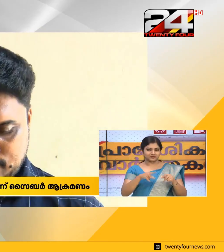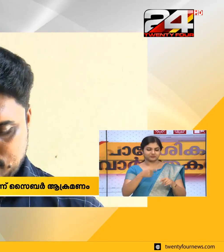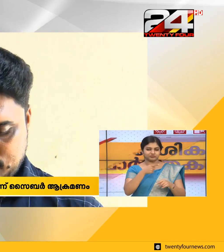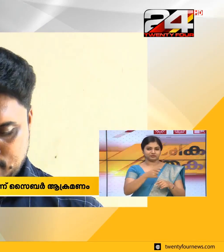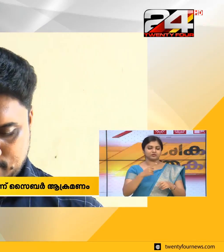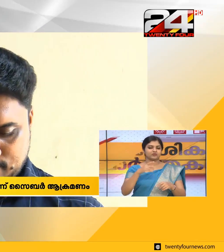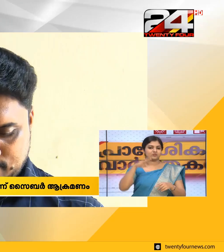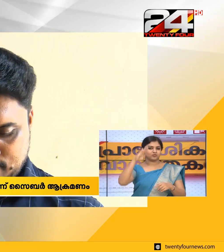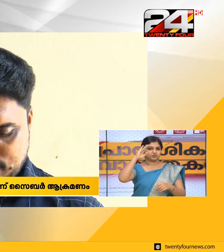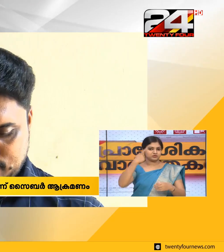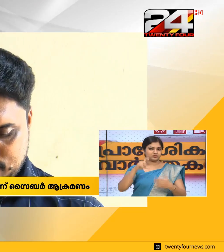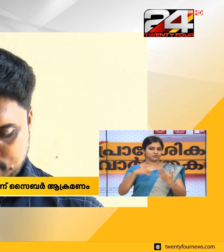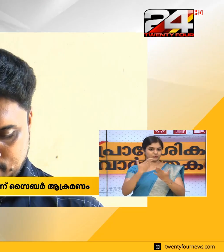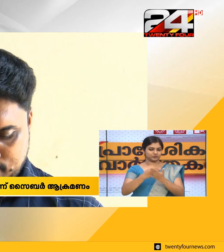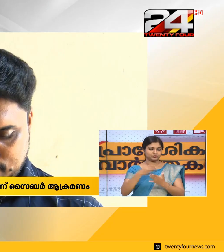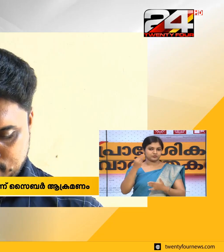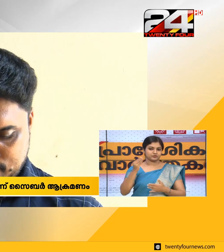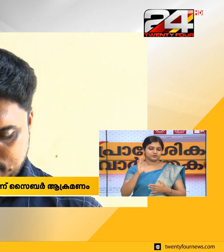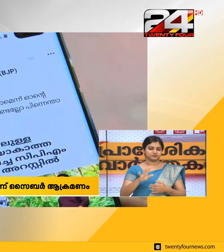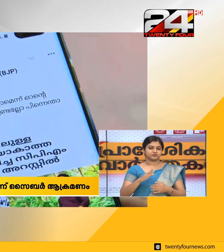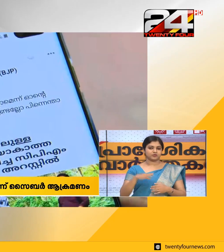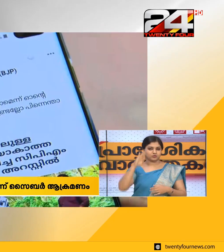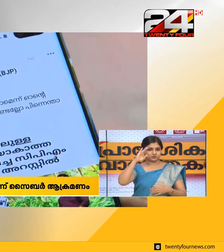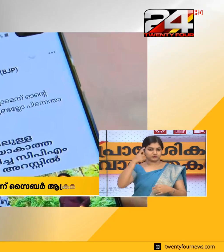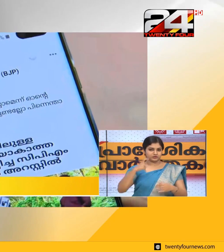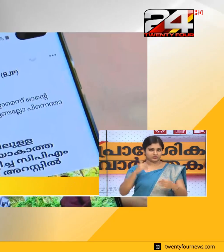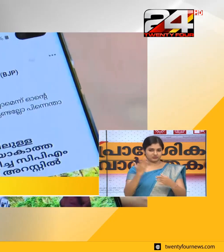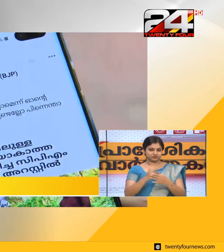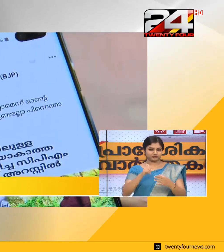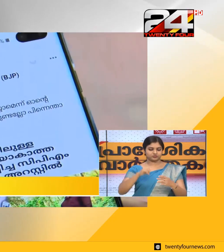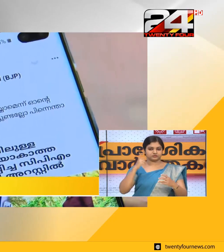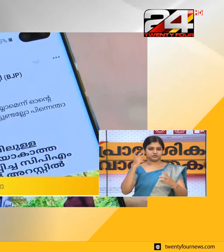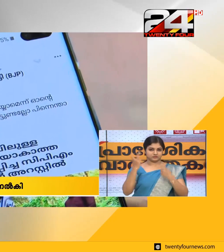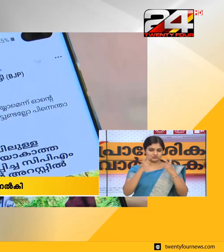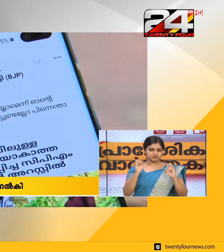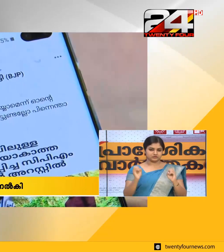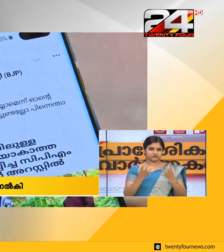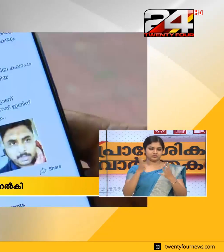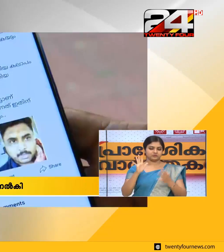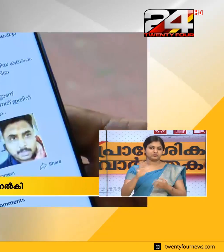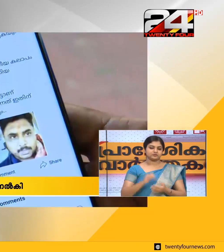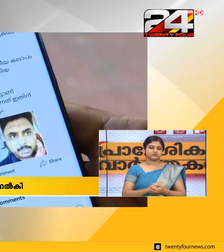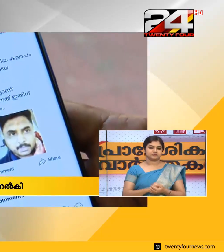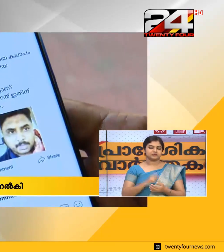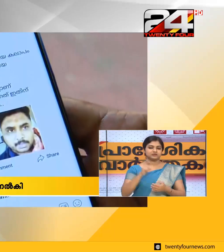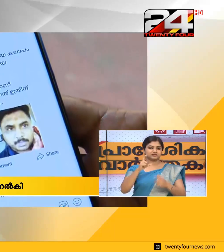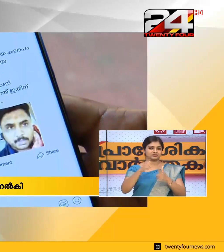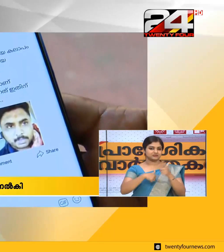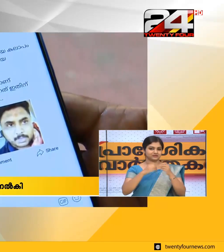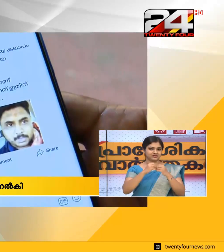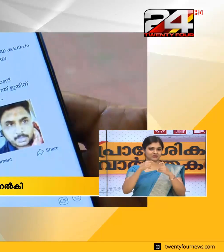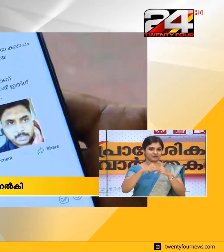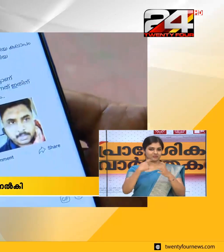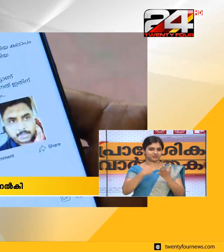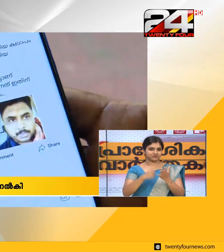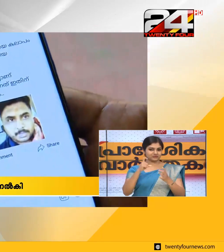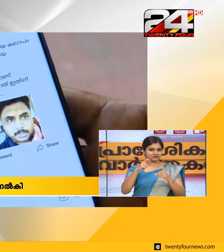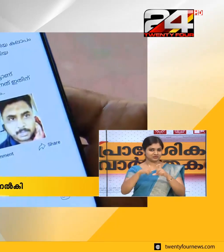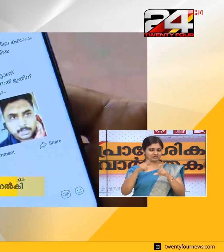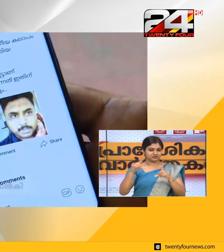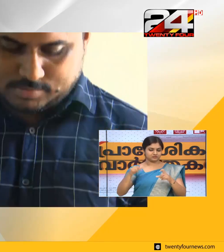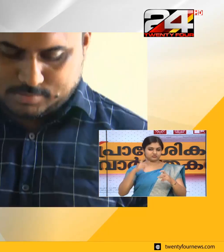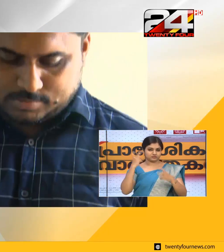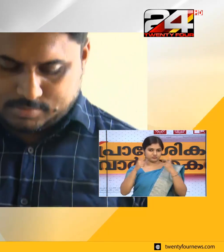നൽകിയിരുന്നു. പരാതിയുടെ അടിസ്ഥാനത്തിൽ ആറന്മുള പോലീസ് കേസെടുത്ത് അന്വേഷണം ആരംഭിച്ചിട്ടുണ്ട്. കൂടാതെ സൈബർ സെല്ലും സംഭവത്തെക്കുറിച്ച് അന്വേഷിക്കുന്നുണ്ട്.